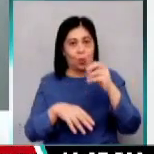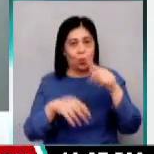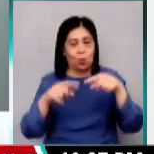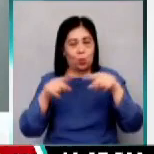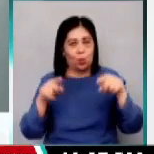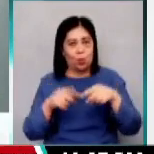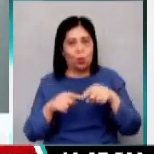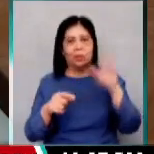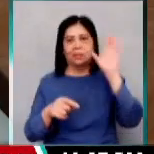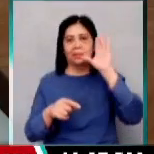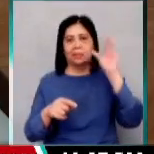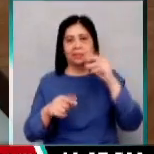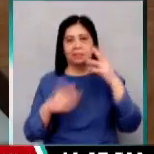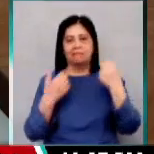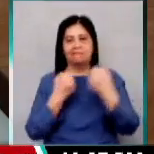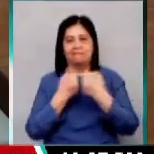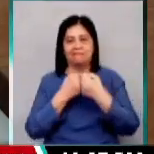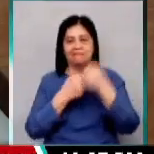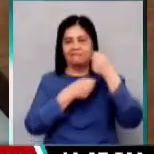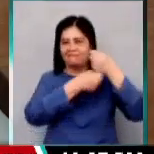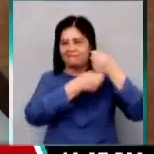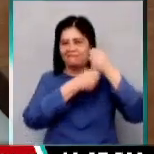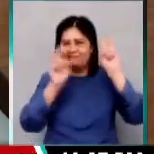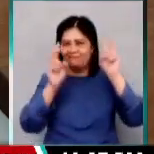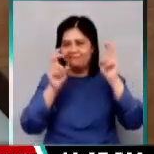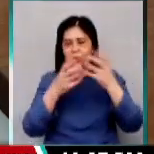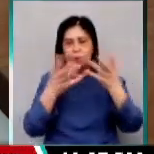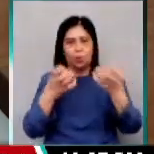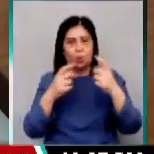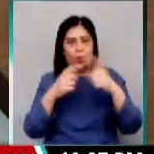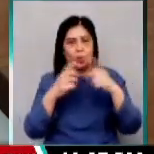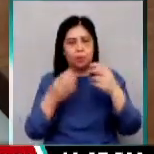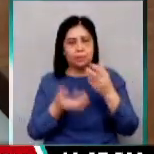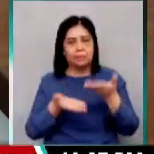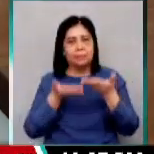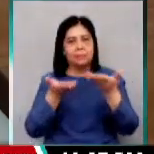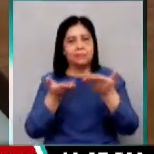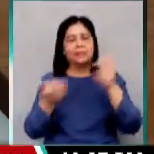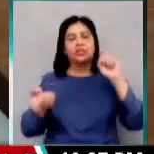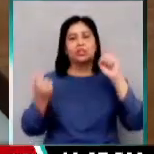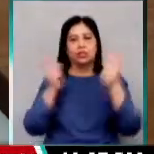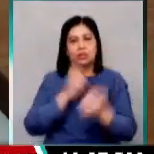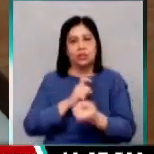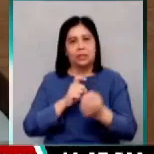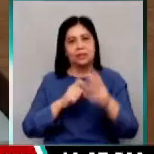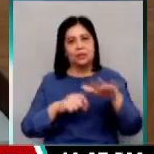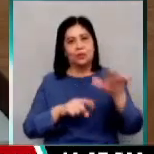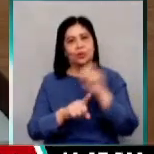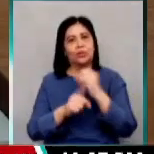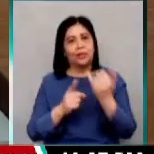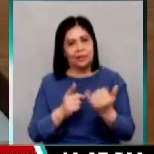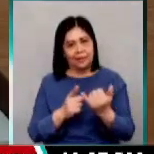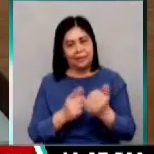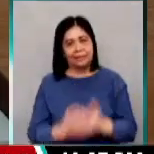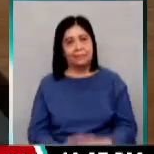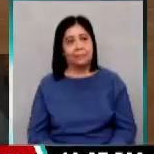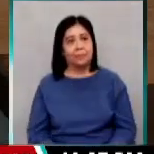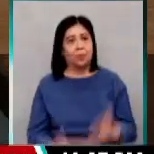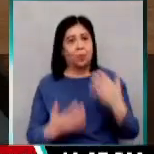sandata sa protesta. Hangad daw niyang makapagdulot ng pagbabago sa lipunan. At least ma-amplify ko lang po